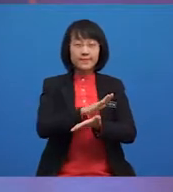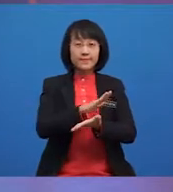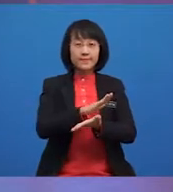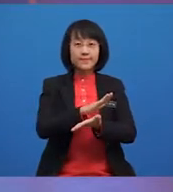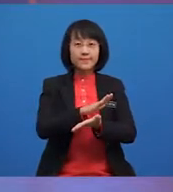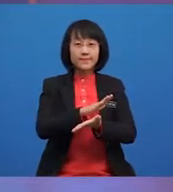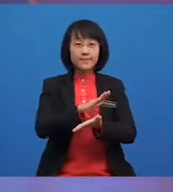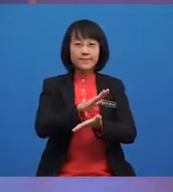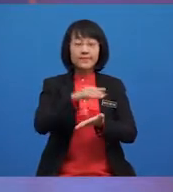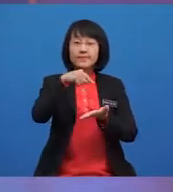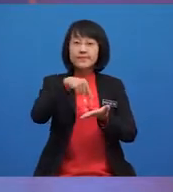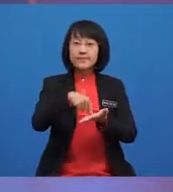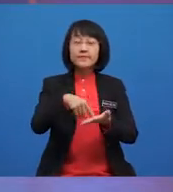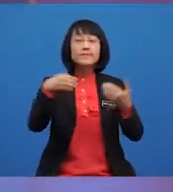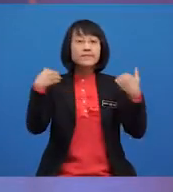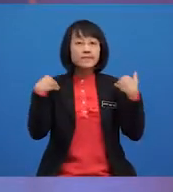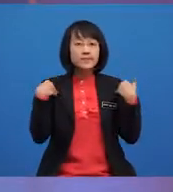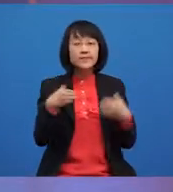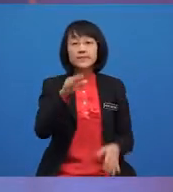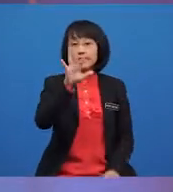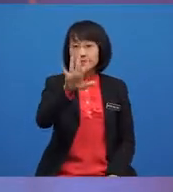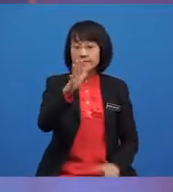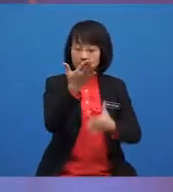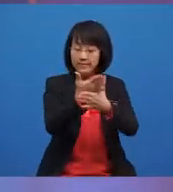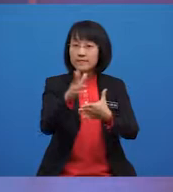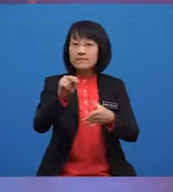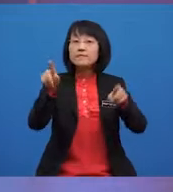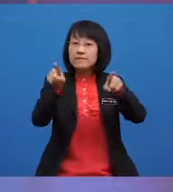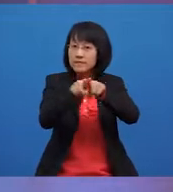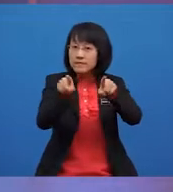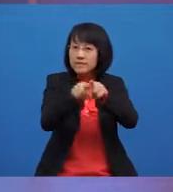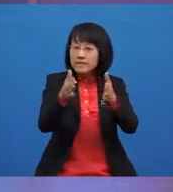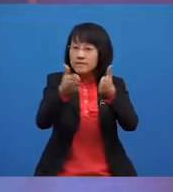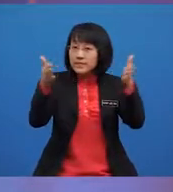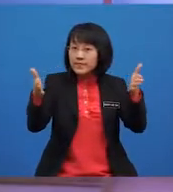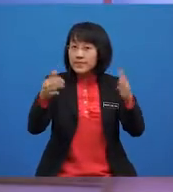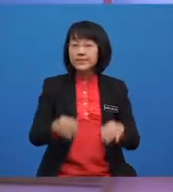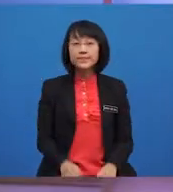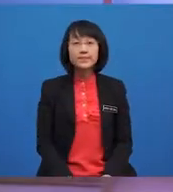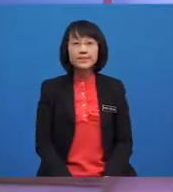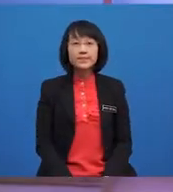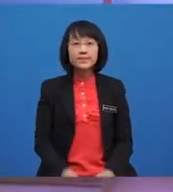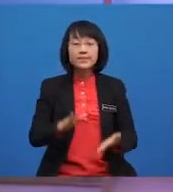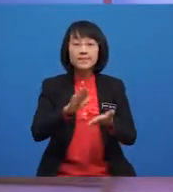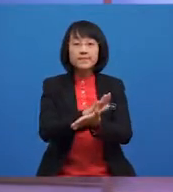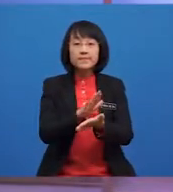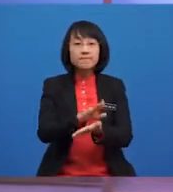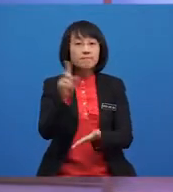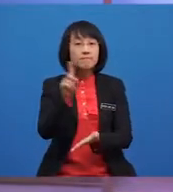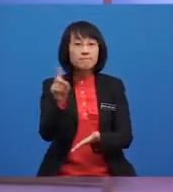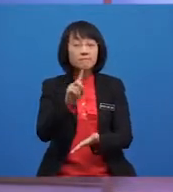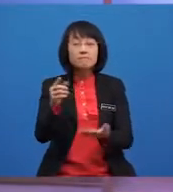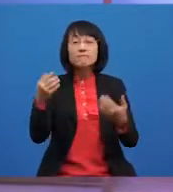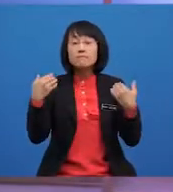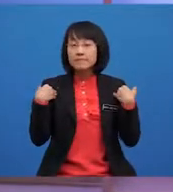tangan cikgu ini mempunyai 5 bahagian yang sama besar. Kertas yang mana